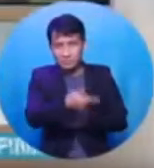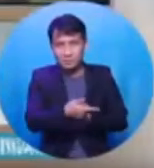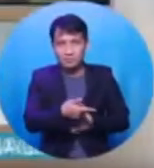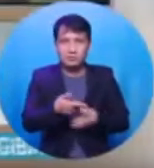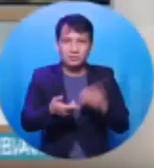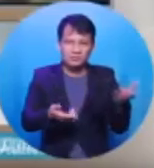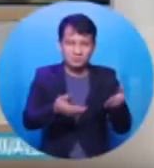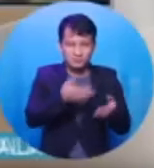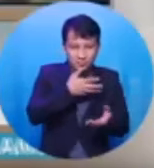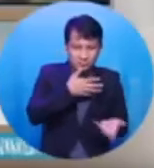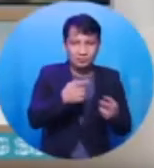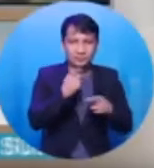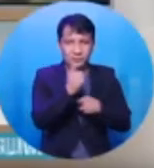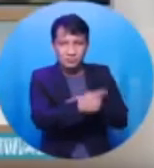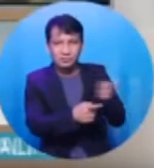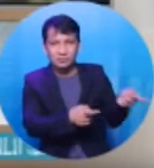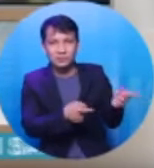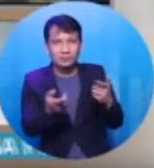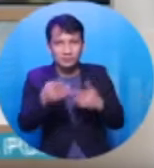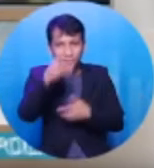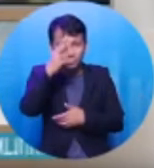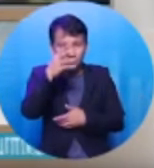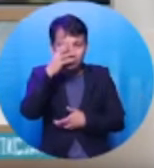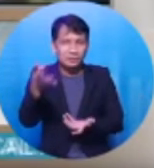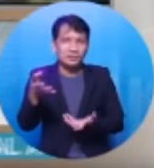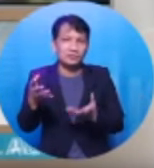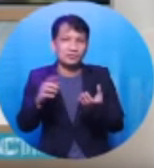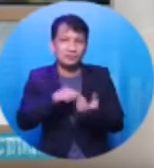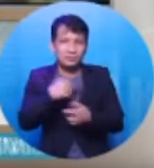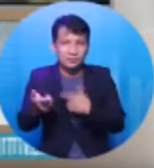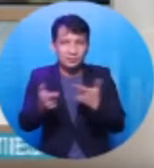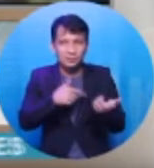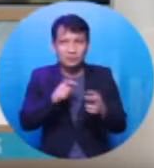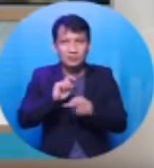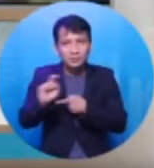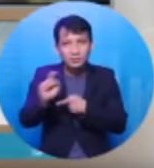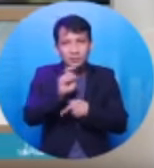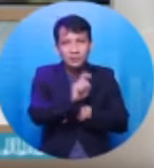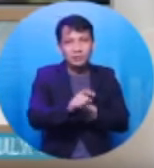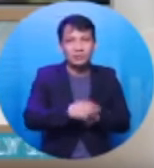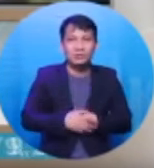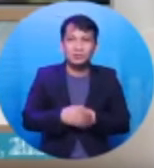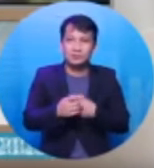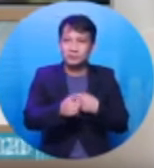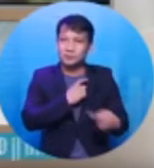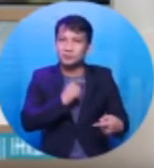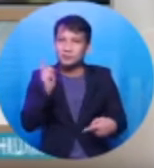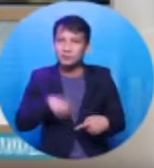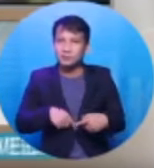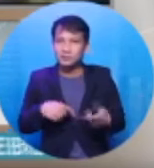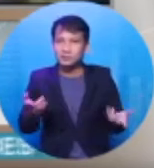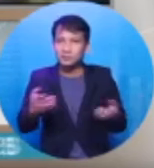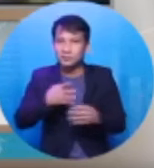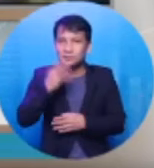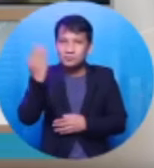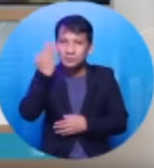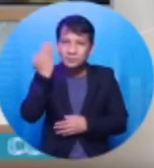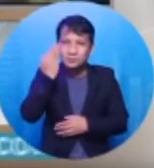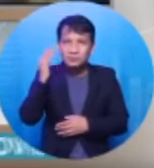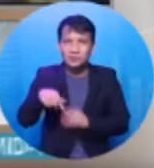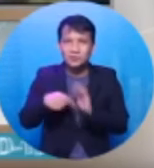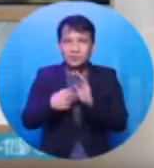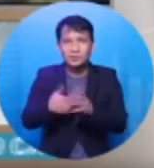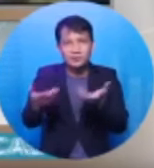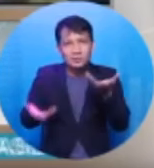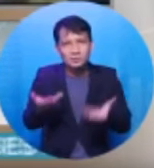mama siya ni John Rael, iti-text ako. Tapos magpapanggap siya ng kapatid ni Malin, iti-text ako. Tapos minsan, magtitik sa akin, tapos magpapanggap na si Jundrel,